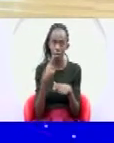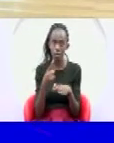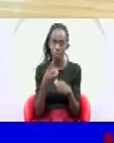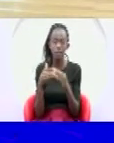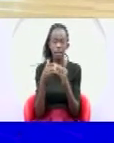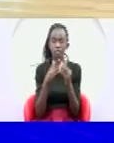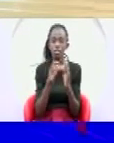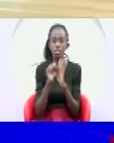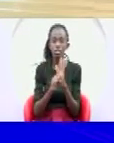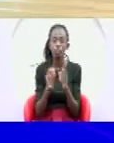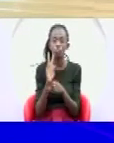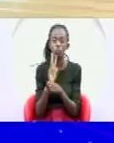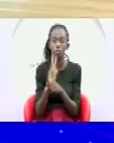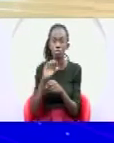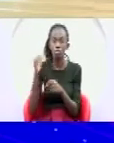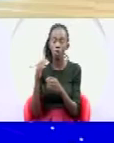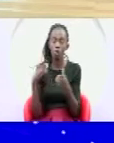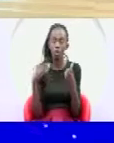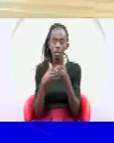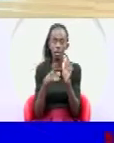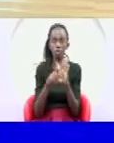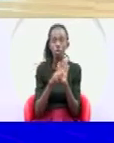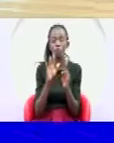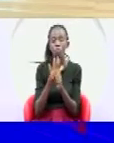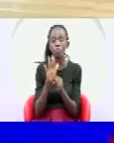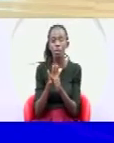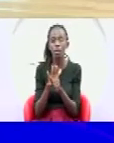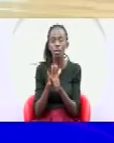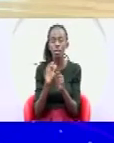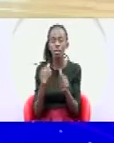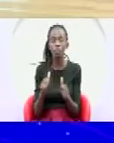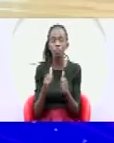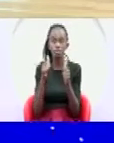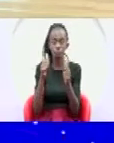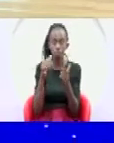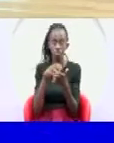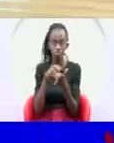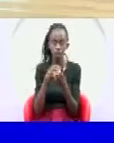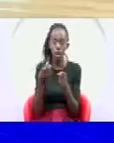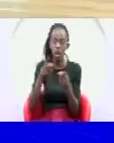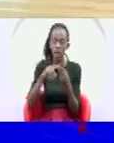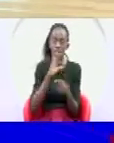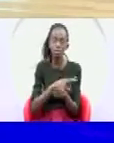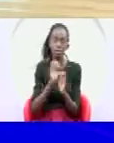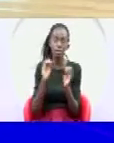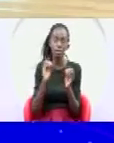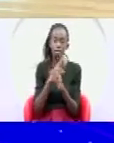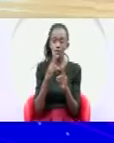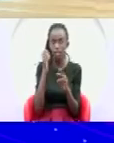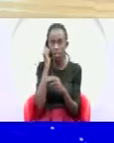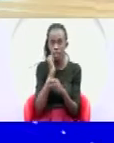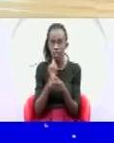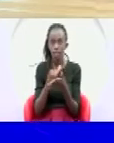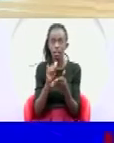kaunti ya Vihiga umekwenda kinyume na sheria, kwani wengi wao hawajapandishwa vyeo wala kuongezewa mishahara, na ni jambo la kusikitisha